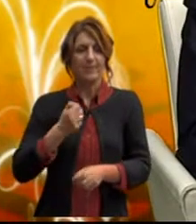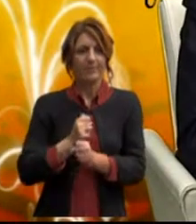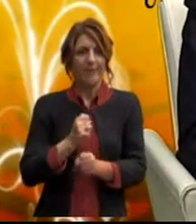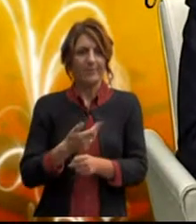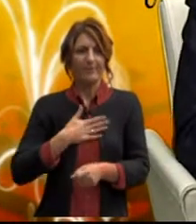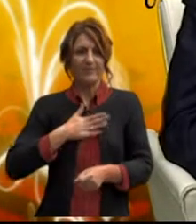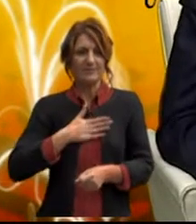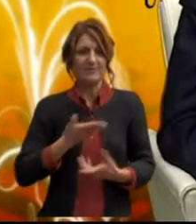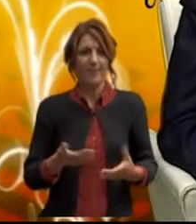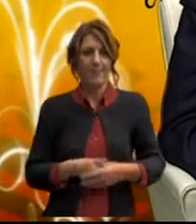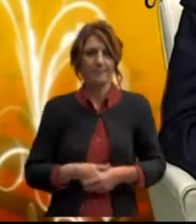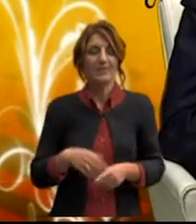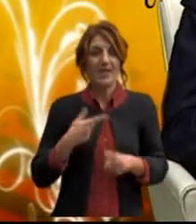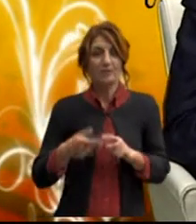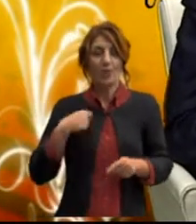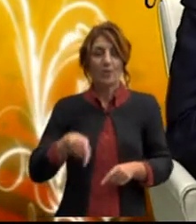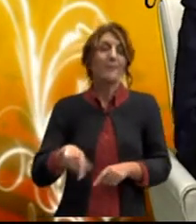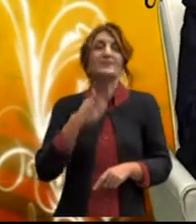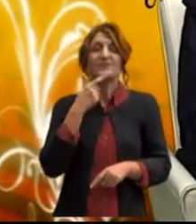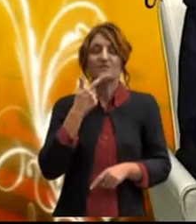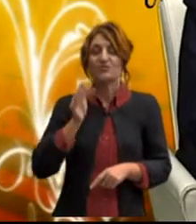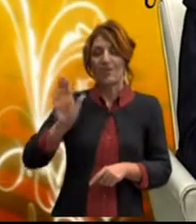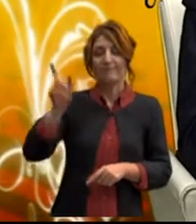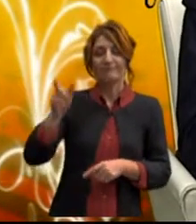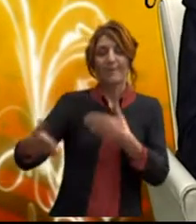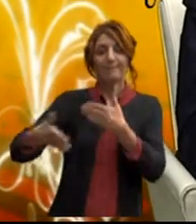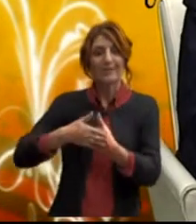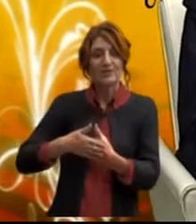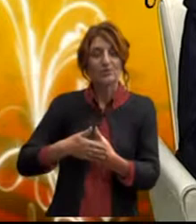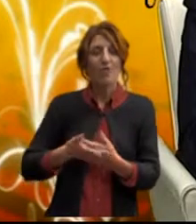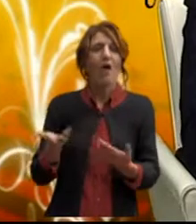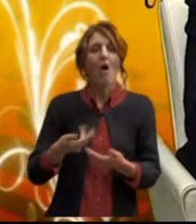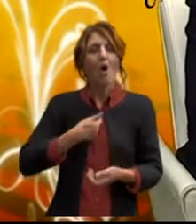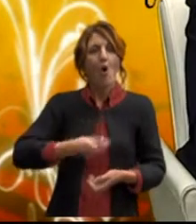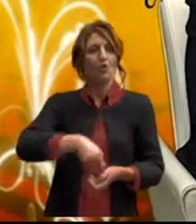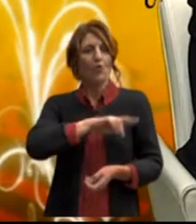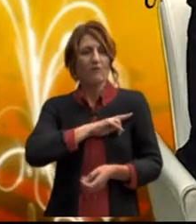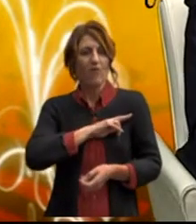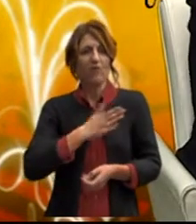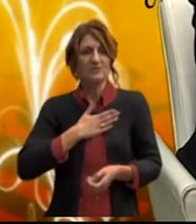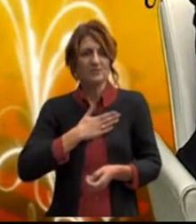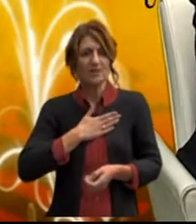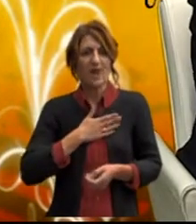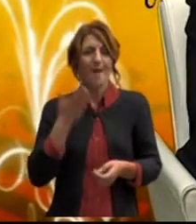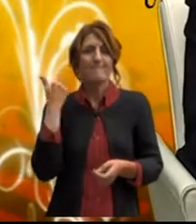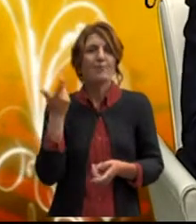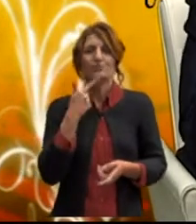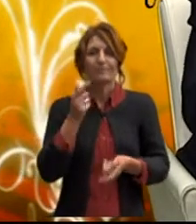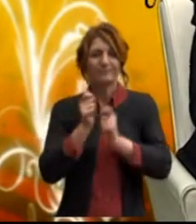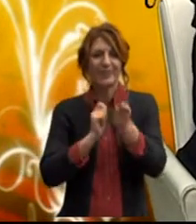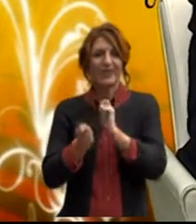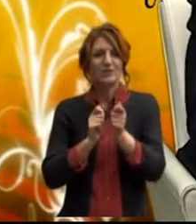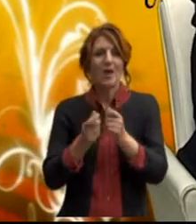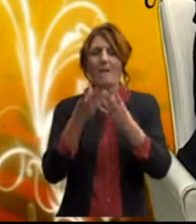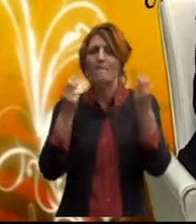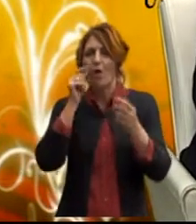šta mogu sami napraviti. Zato mi se jako sviđa vaš pristup, dakle, pristup odgovornosti. Ljudi, ono o čemu smo razgovarali malo prije emisije,